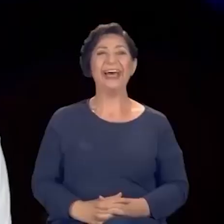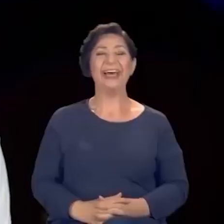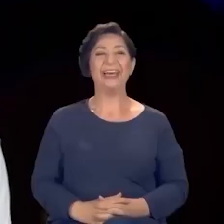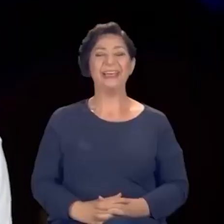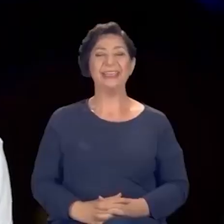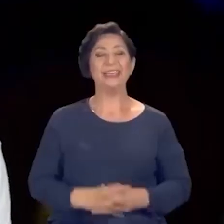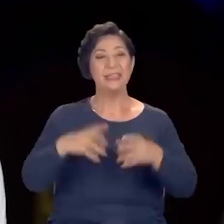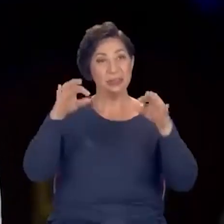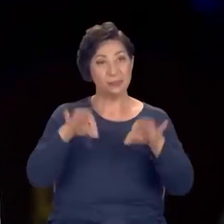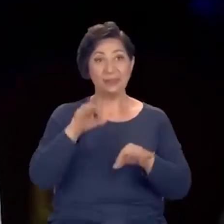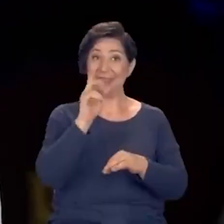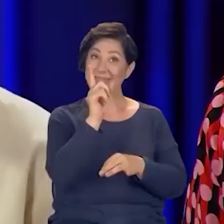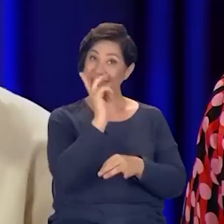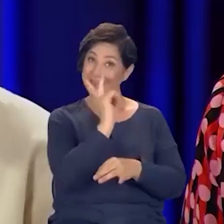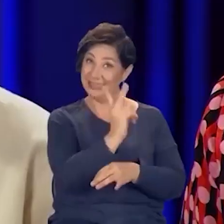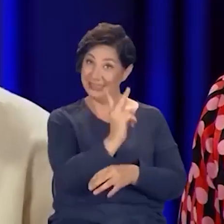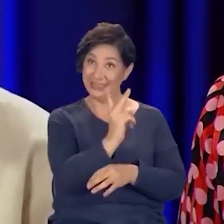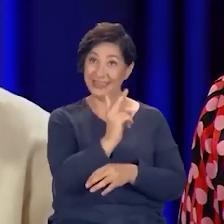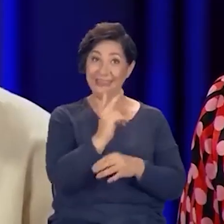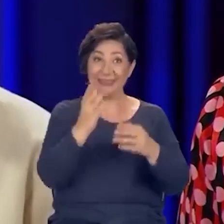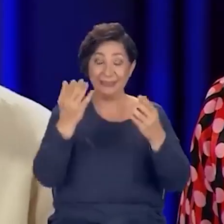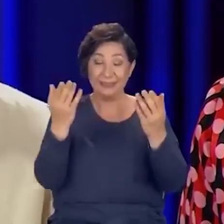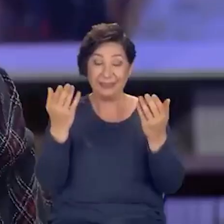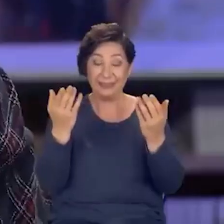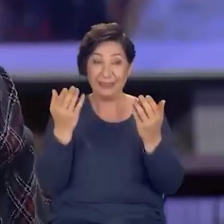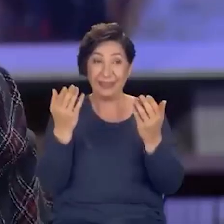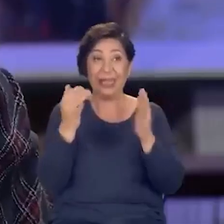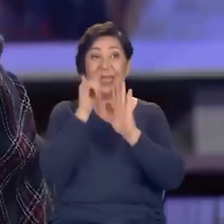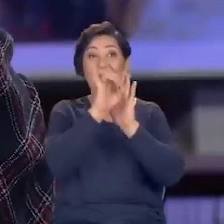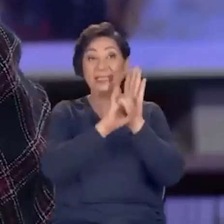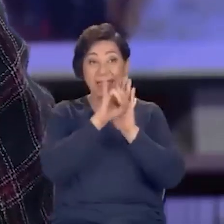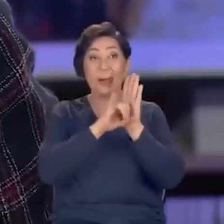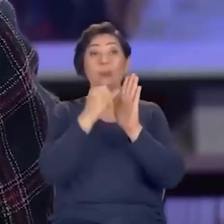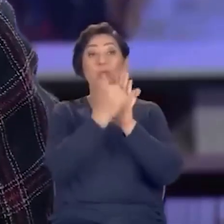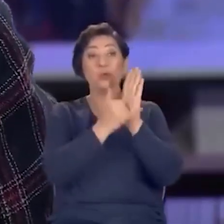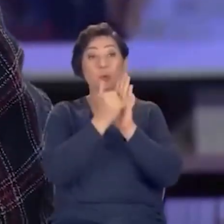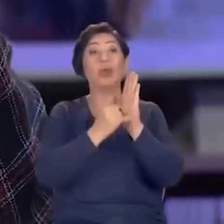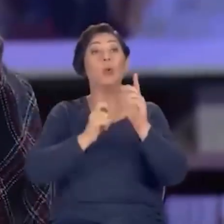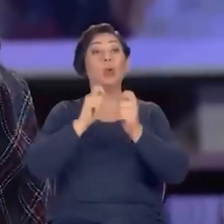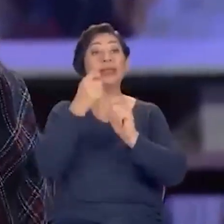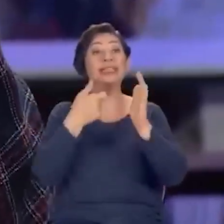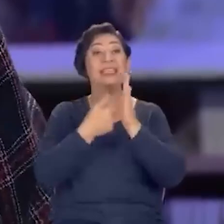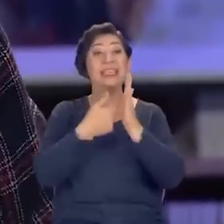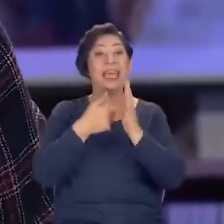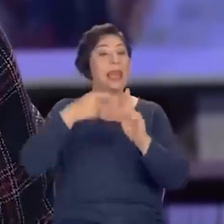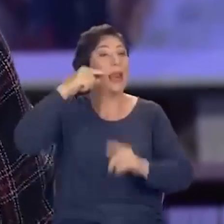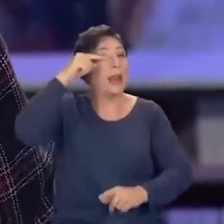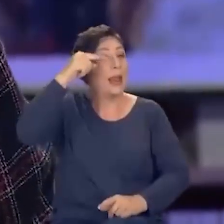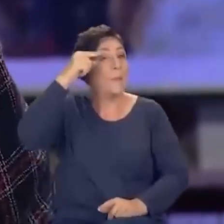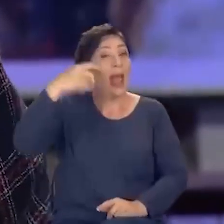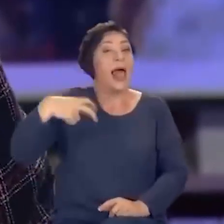Güzel. Şimdi sizin tabii Instagram ve YouTube'da kullandığınız isim de Rimmel